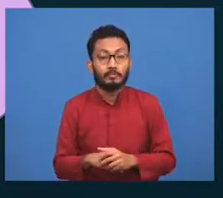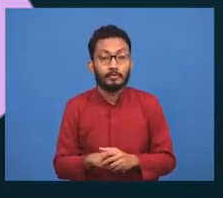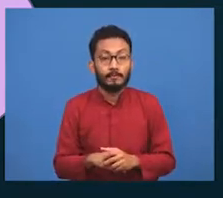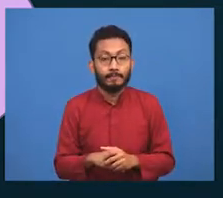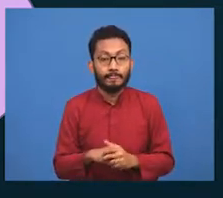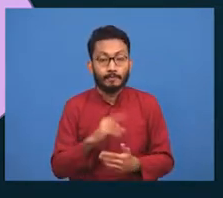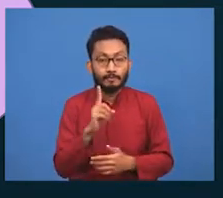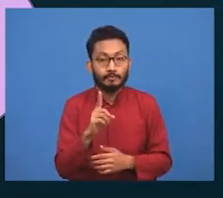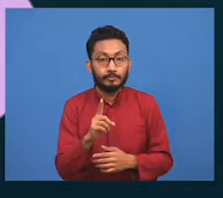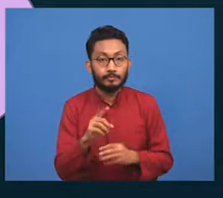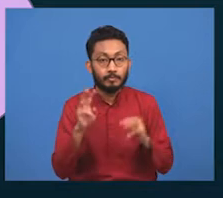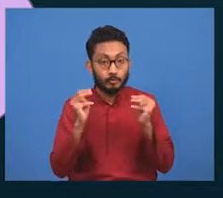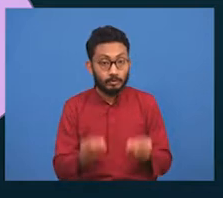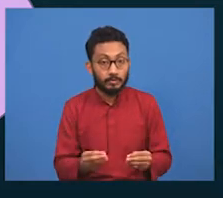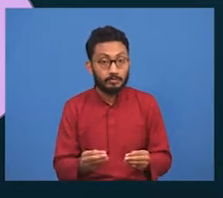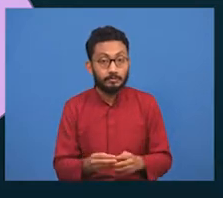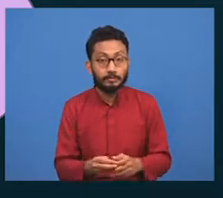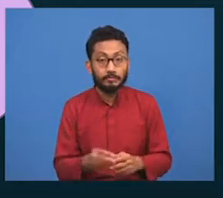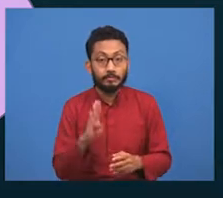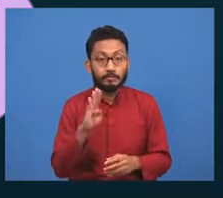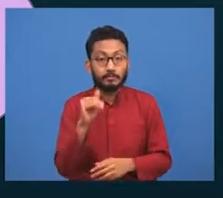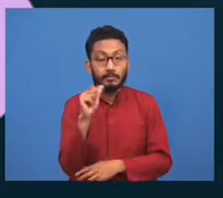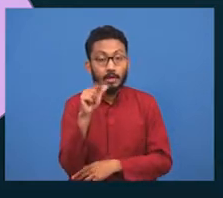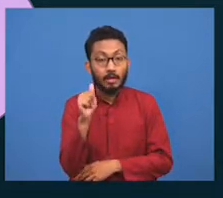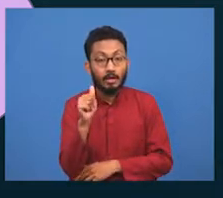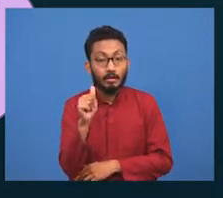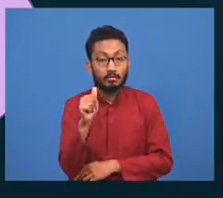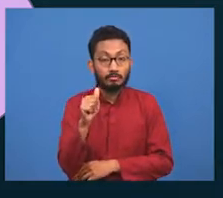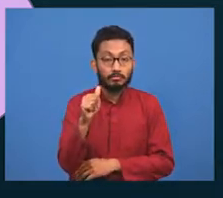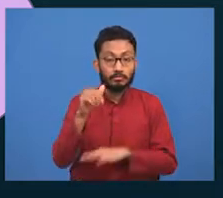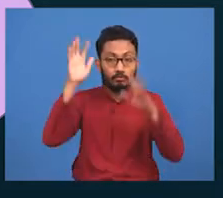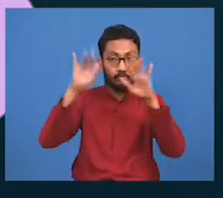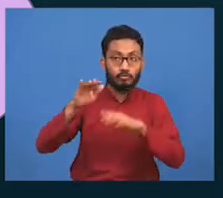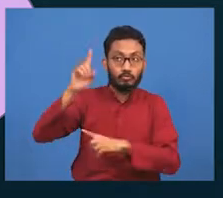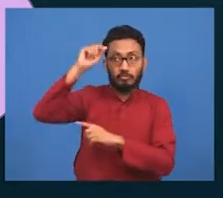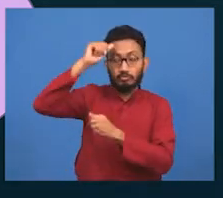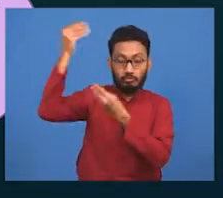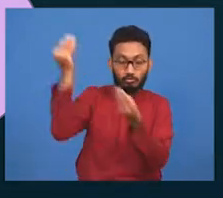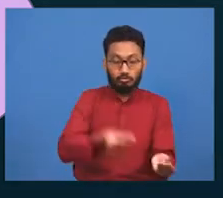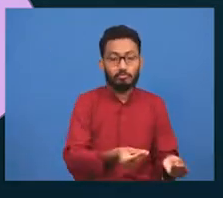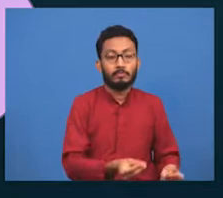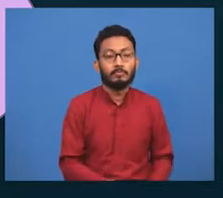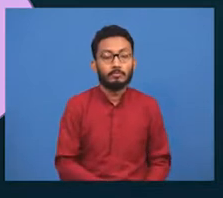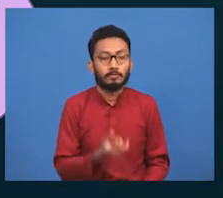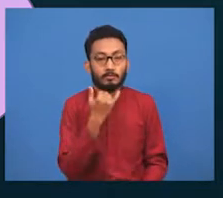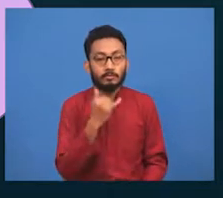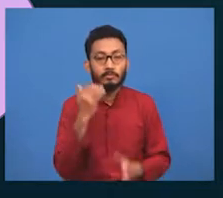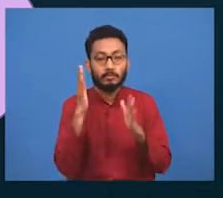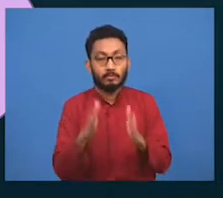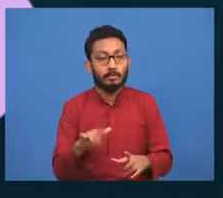itu balak yang amat dahsyat akibat daripada kemungkaran yang mereka lakukan.